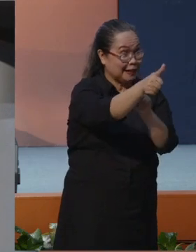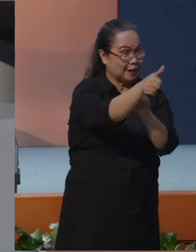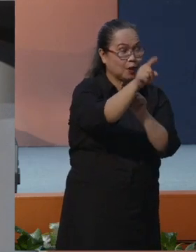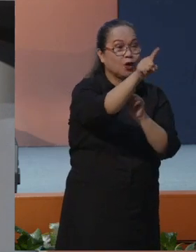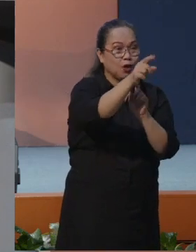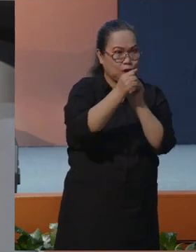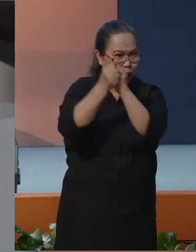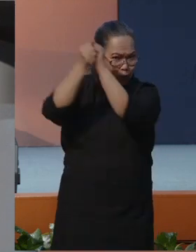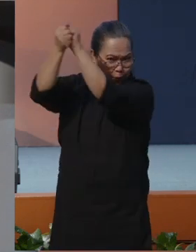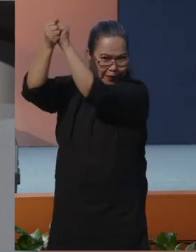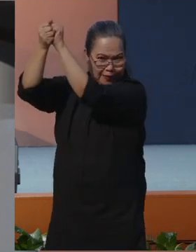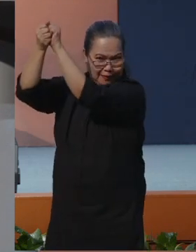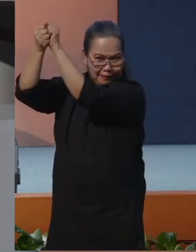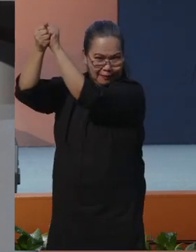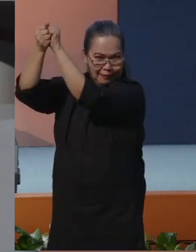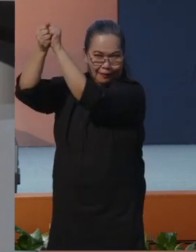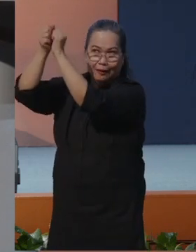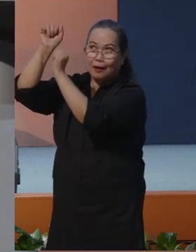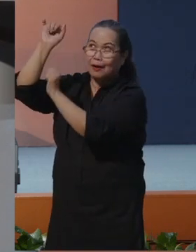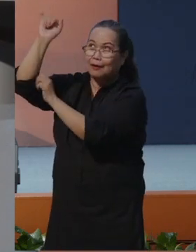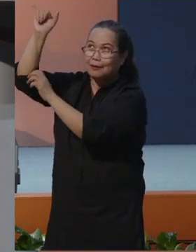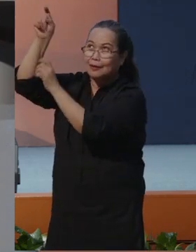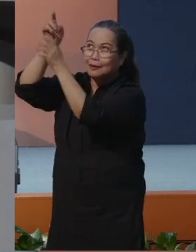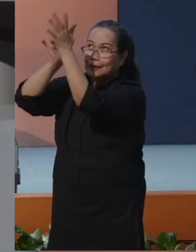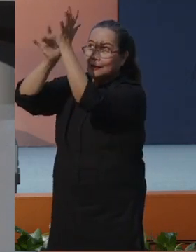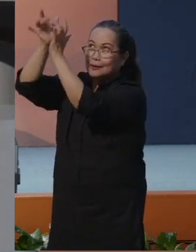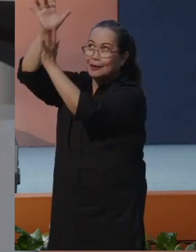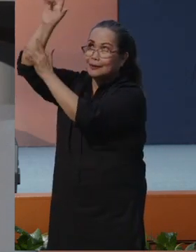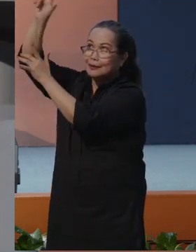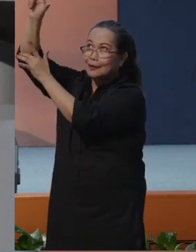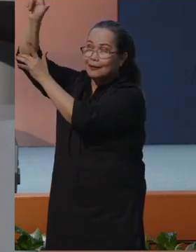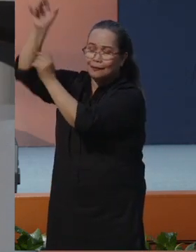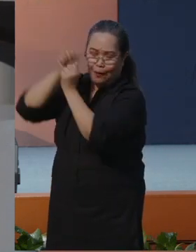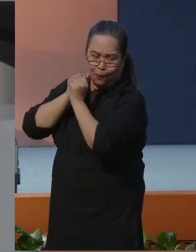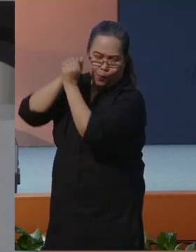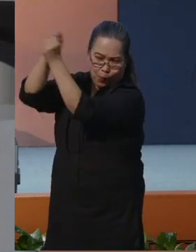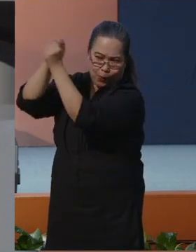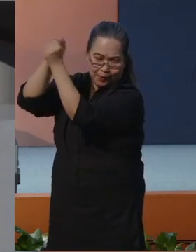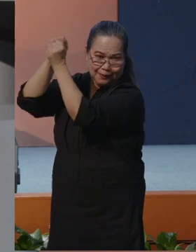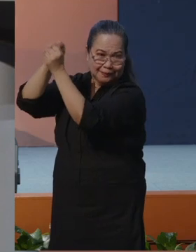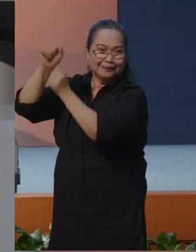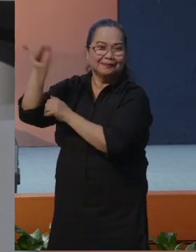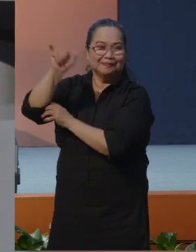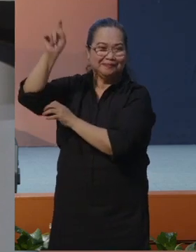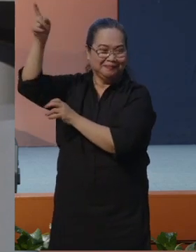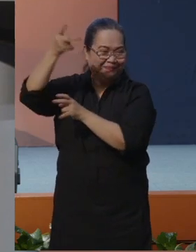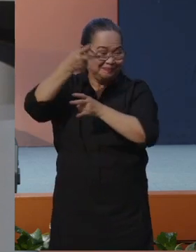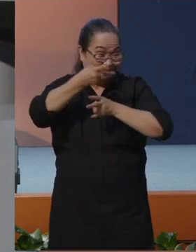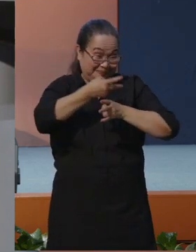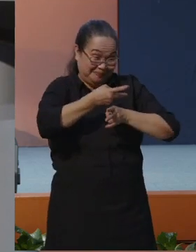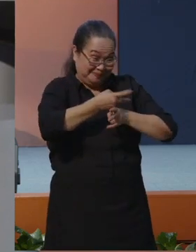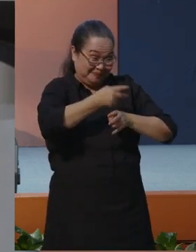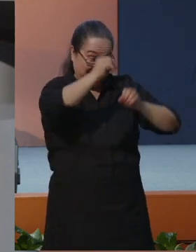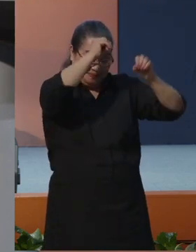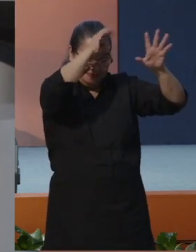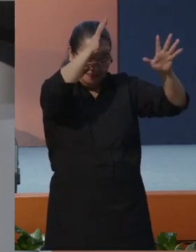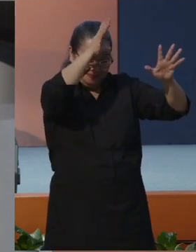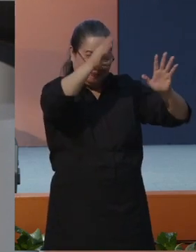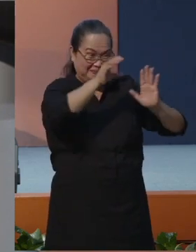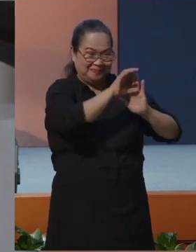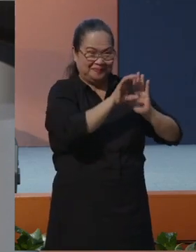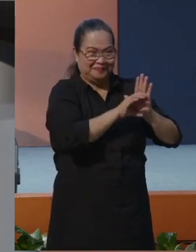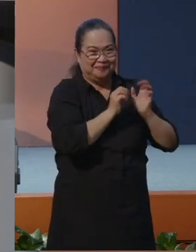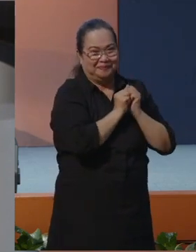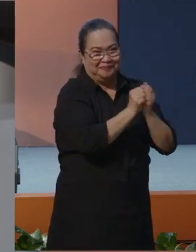abide in my love. If you keep my commandments, you will abide in my love, just as I have kept my Father's commandments